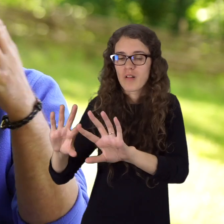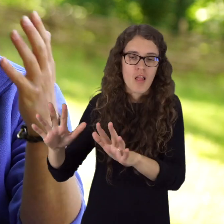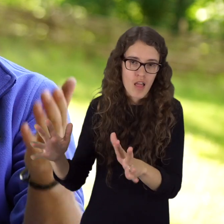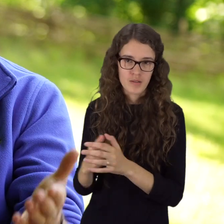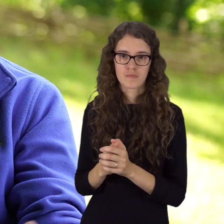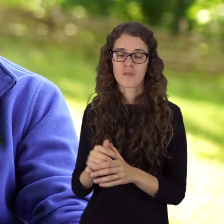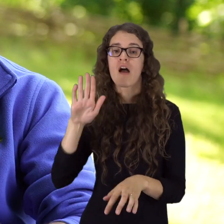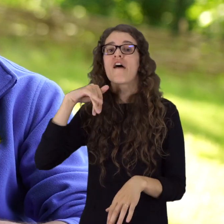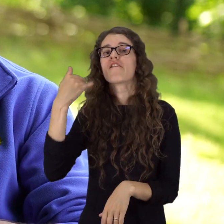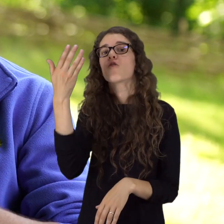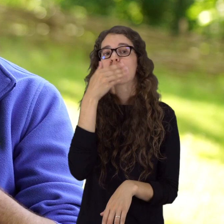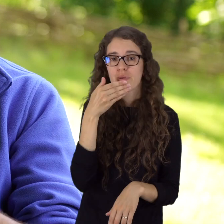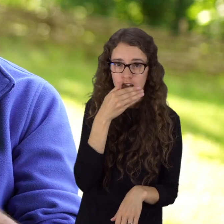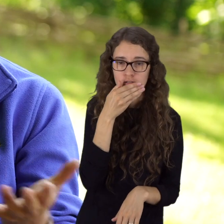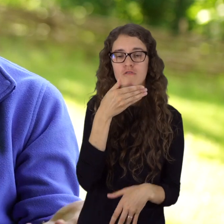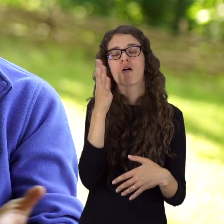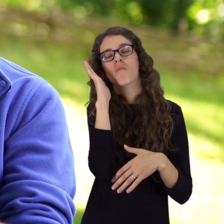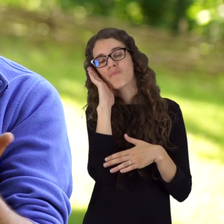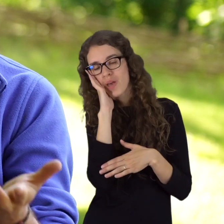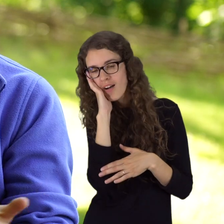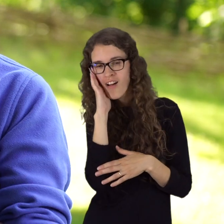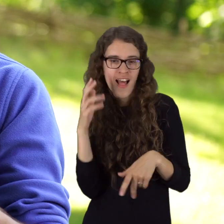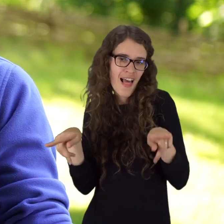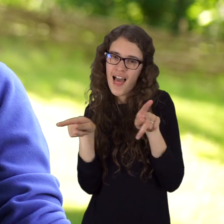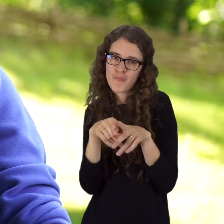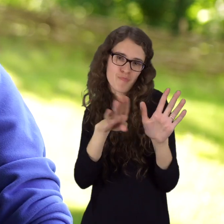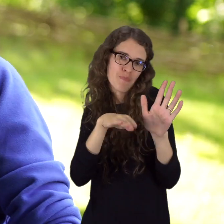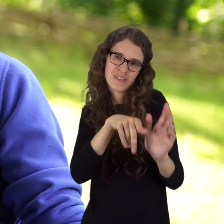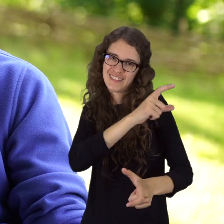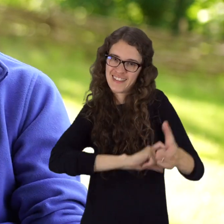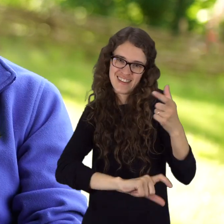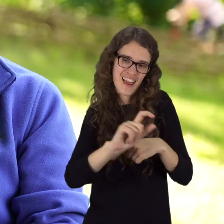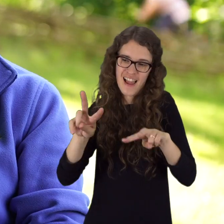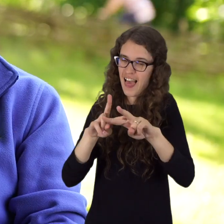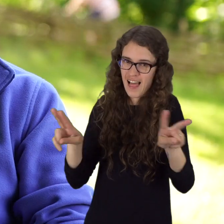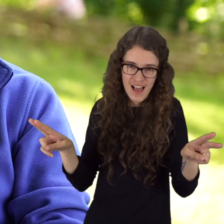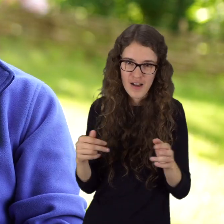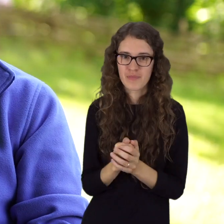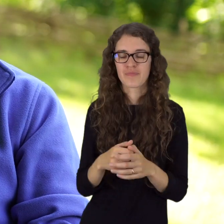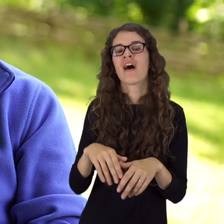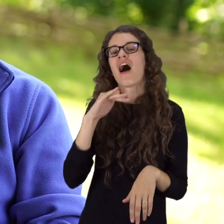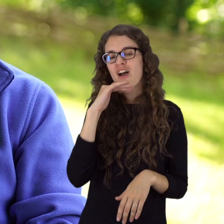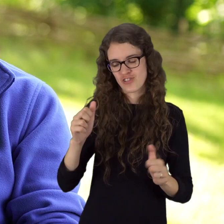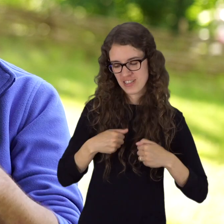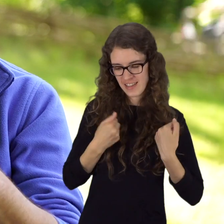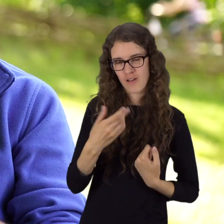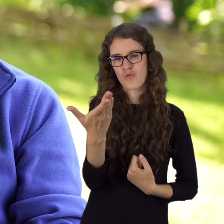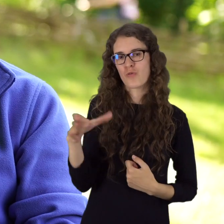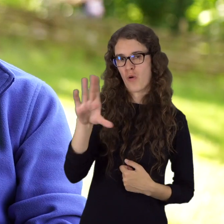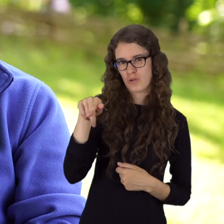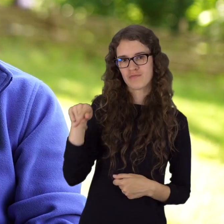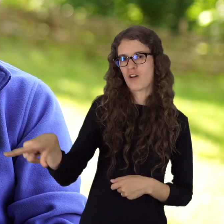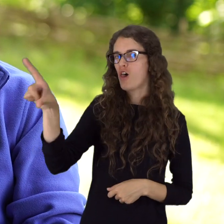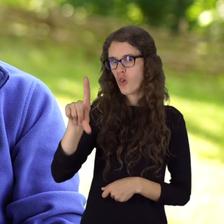pietus, miegelis, na, visi tie tokie darželio reikalai, kiek įmanoma visą tai, žinoma, vyksta. Ypatingai daug